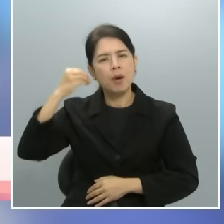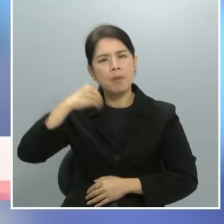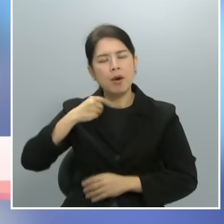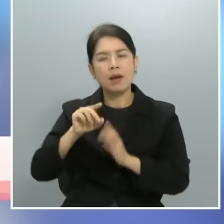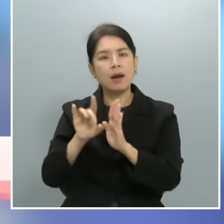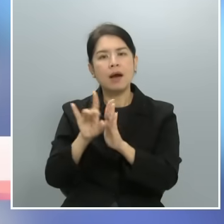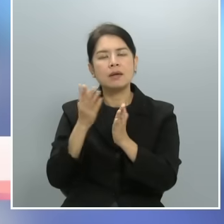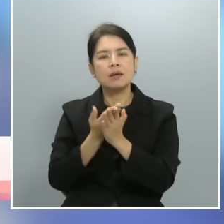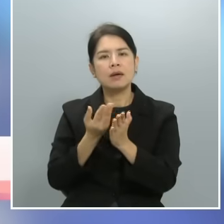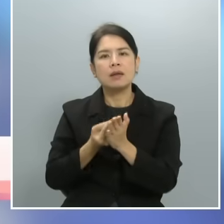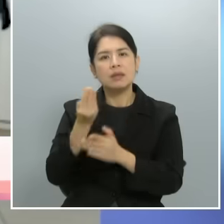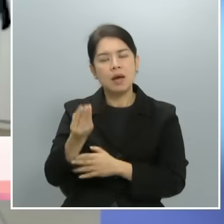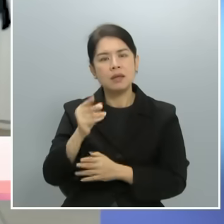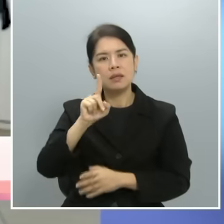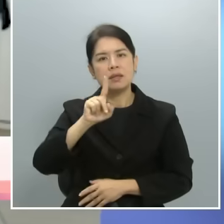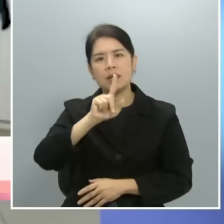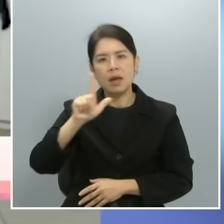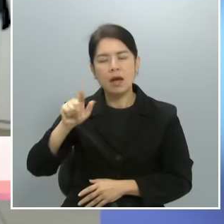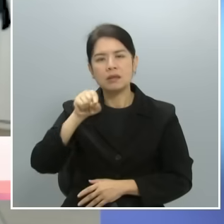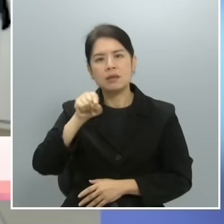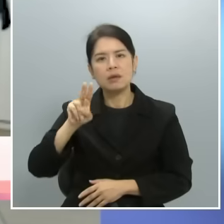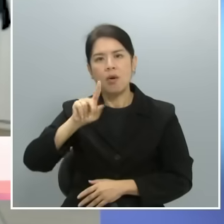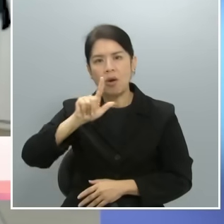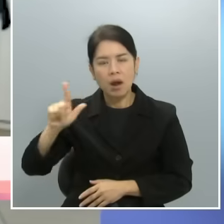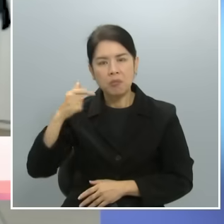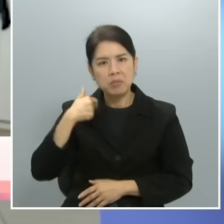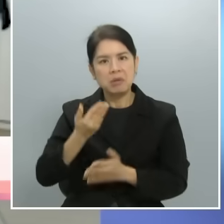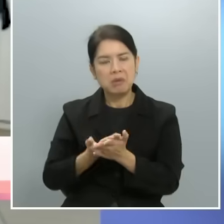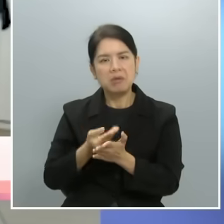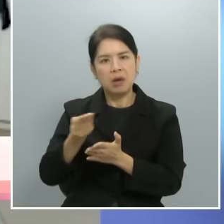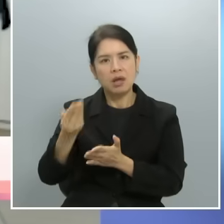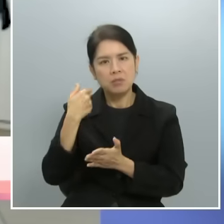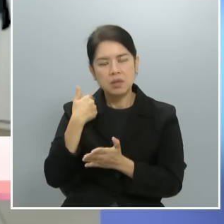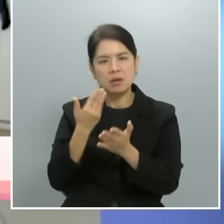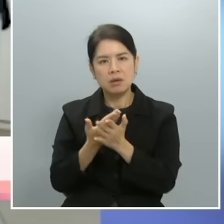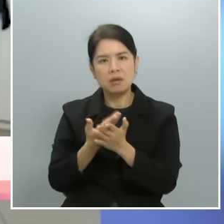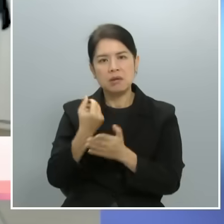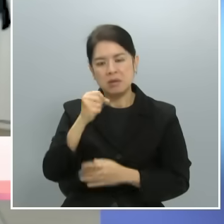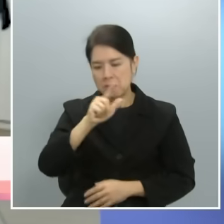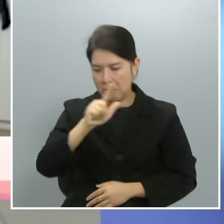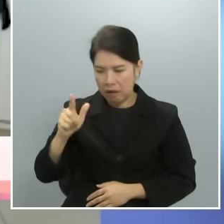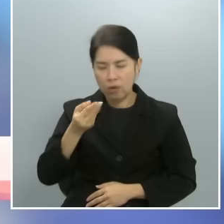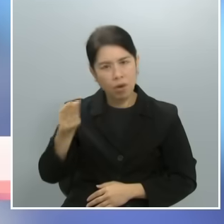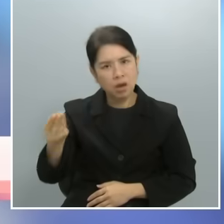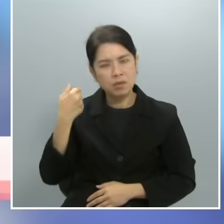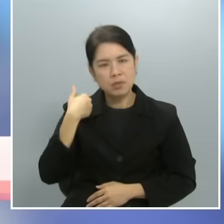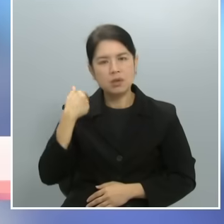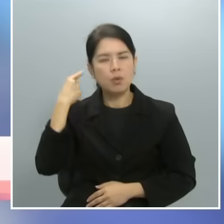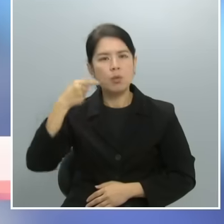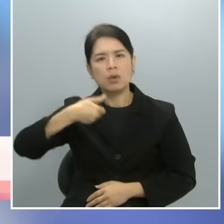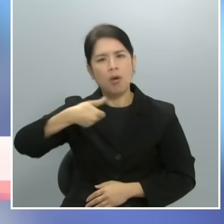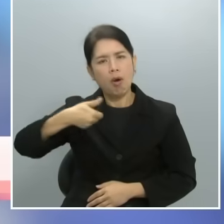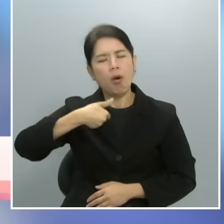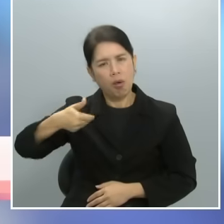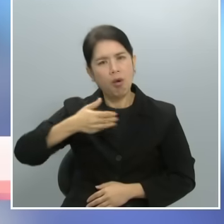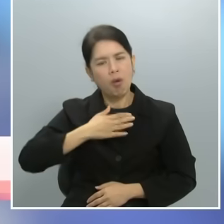มล้านถึง2ล้านนะบางครั้งนี่ให้10ล้านเลยแล้วแต่ผู้หญิงจะขอผมยอมรับ